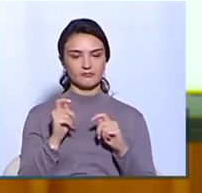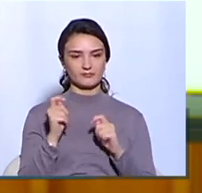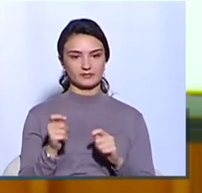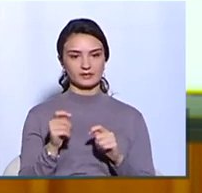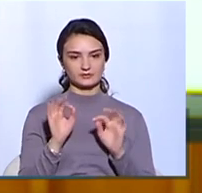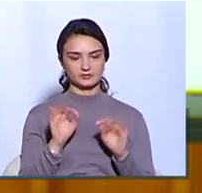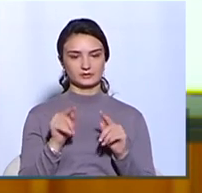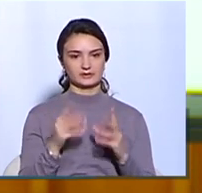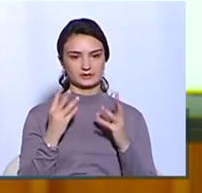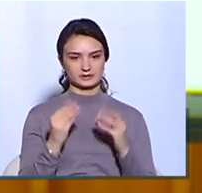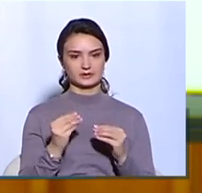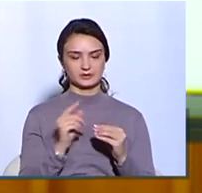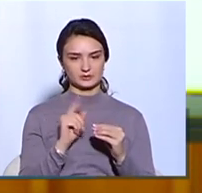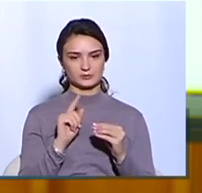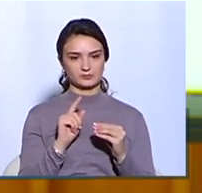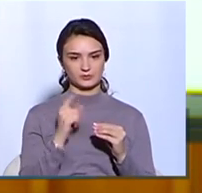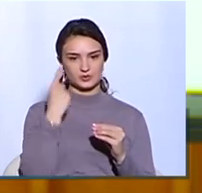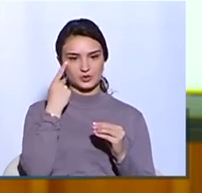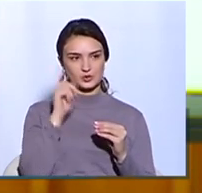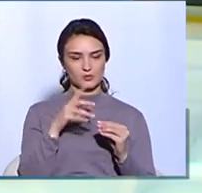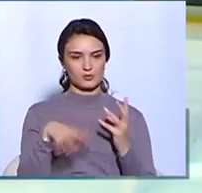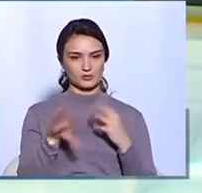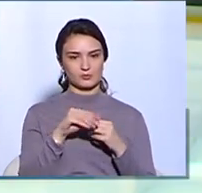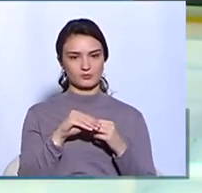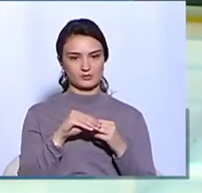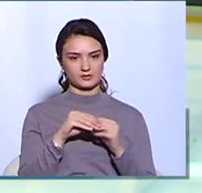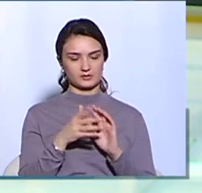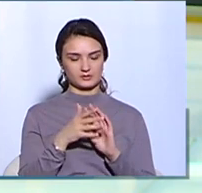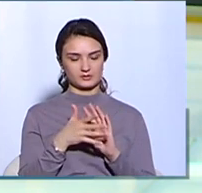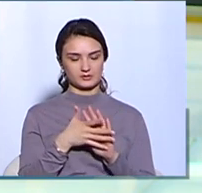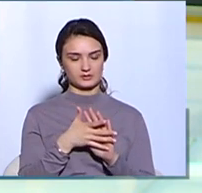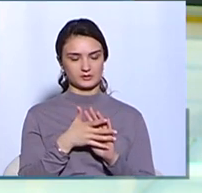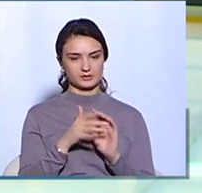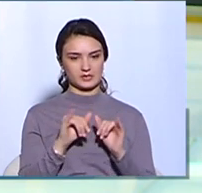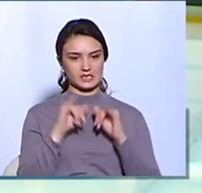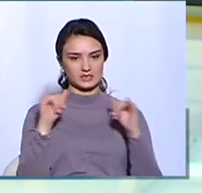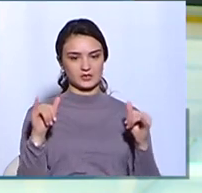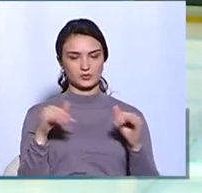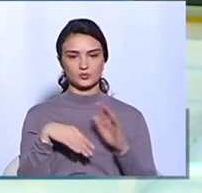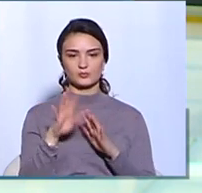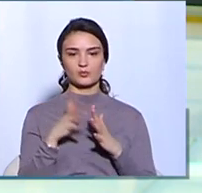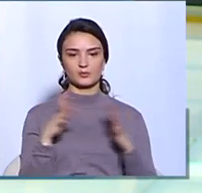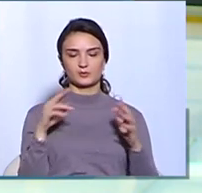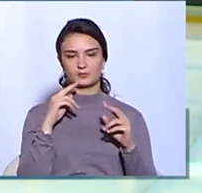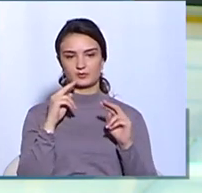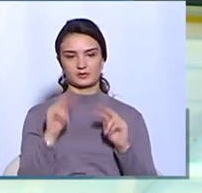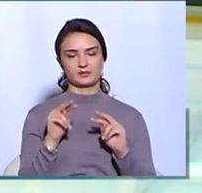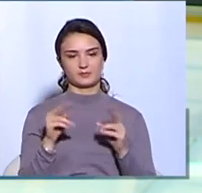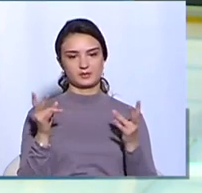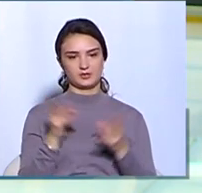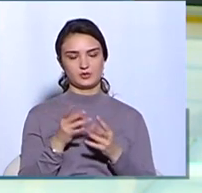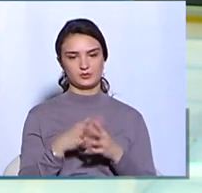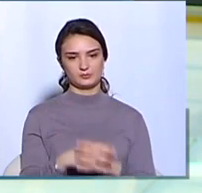სწორედ ეს დღე, რომ ცნობადობა გაიზარდოს ამ იშვიათი დაავადებების მიმართ და უფრო მეტი ყურადღება